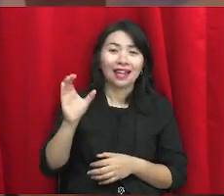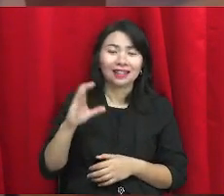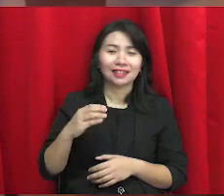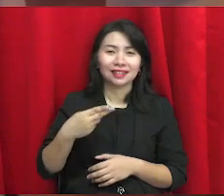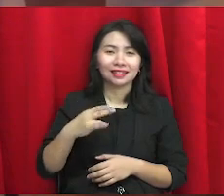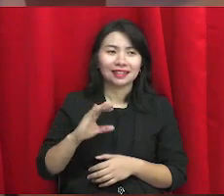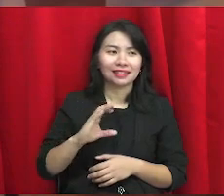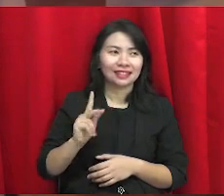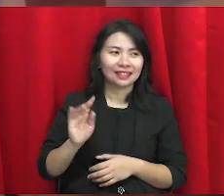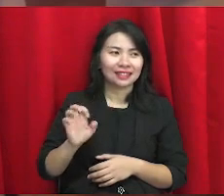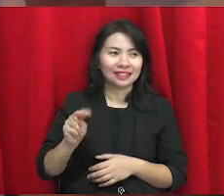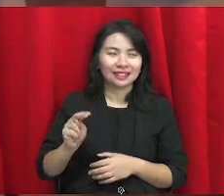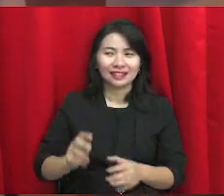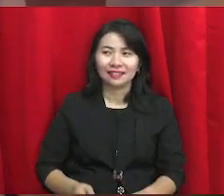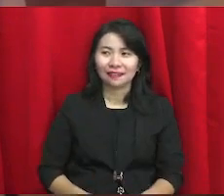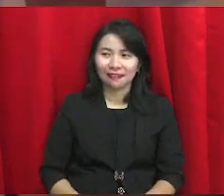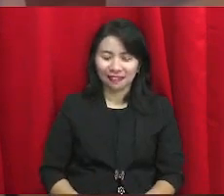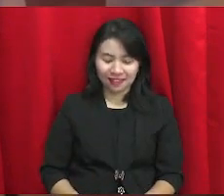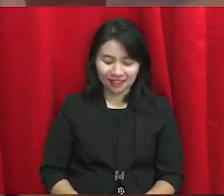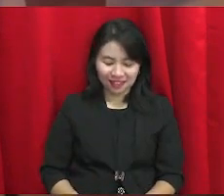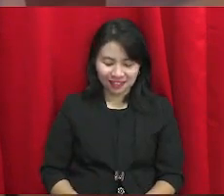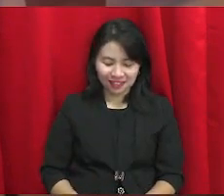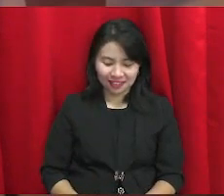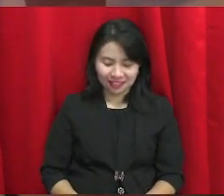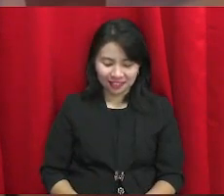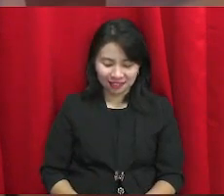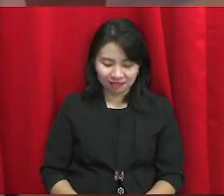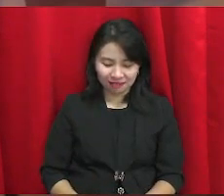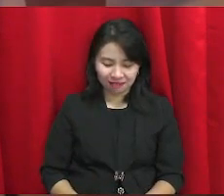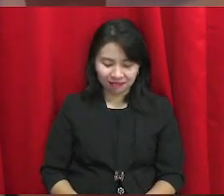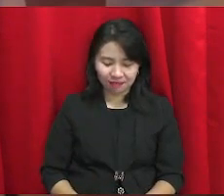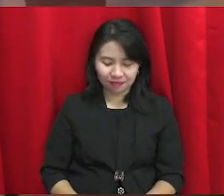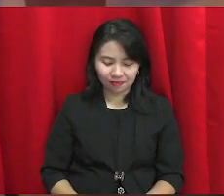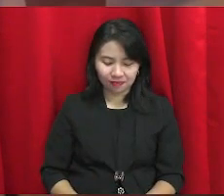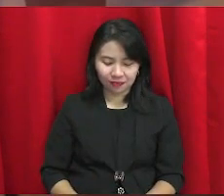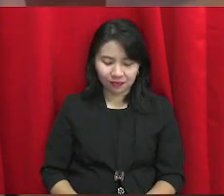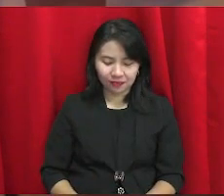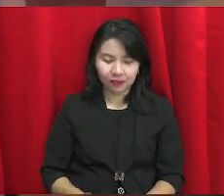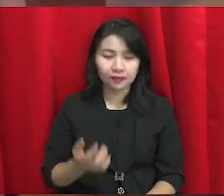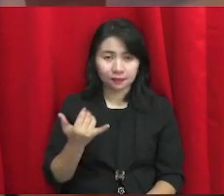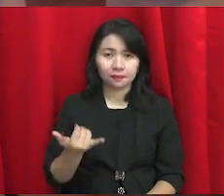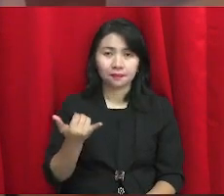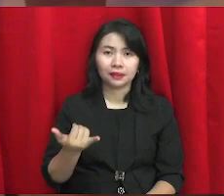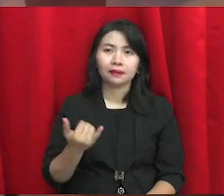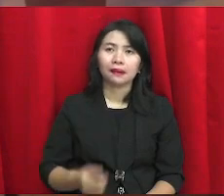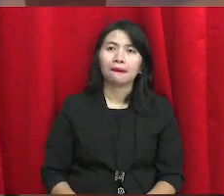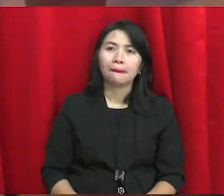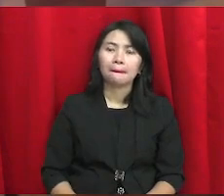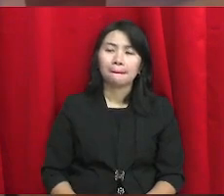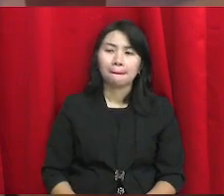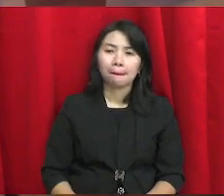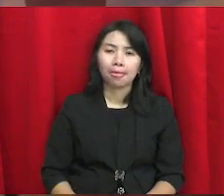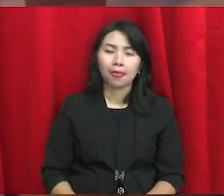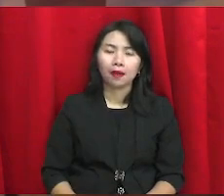Diyos. Will ng Diyos. Ngayon, ganito lang yan, mga